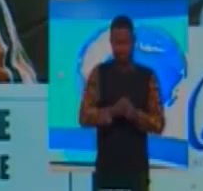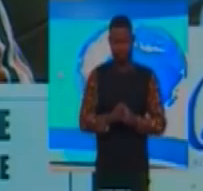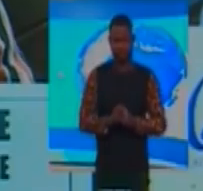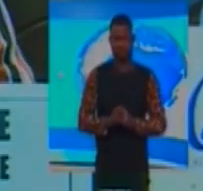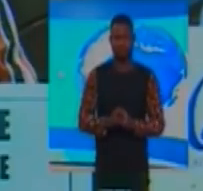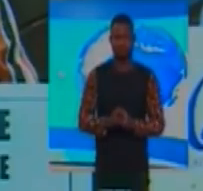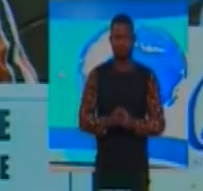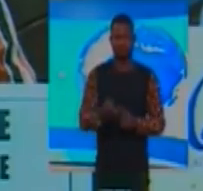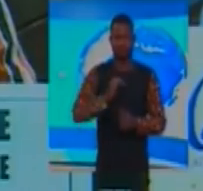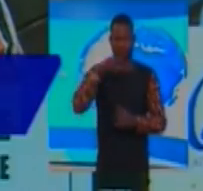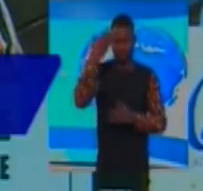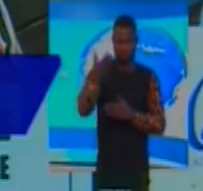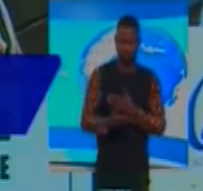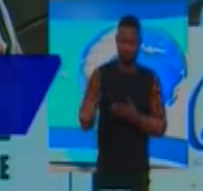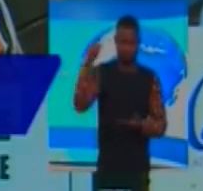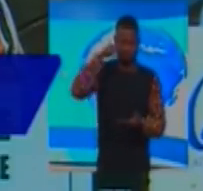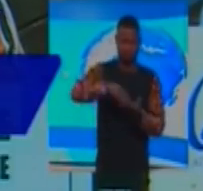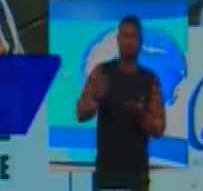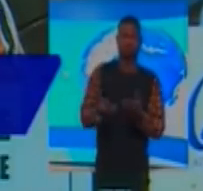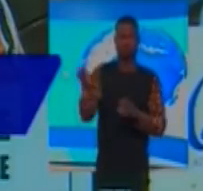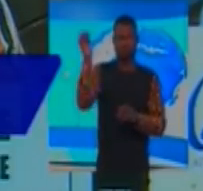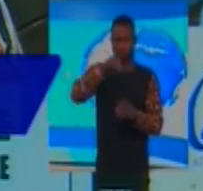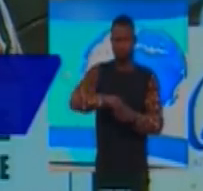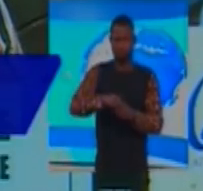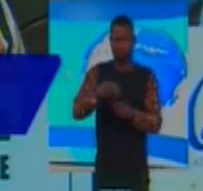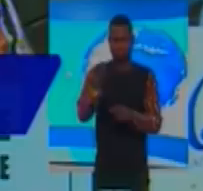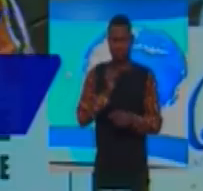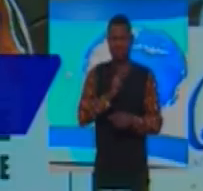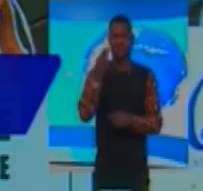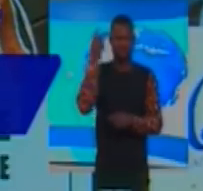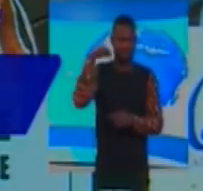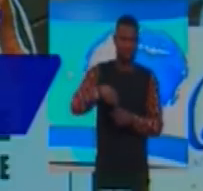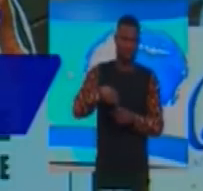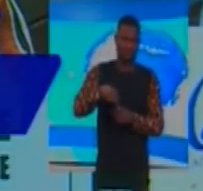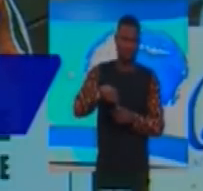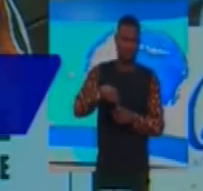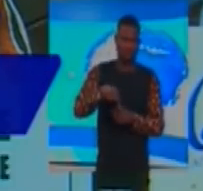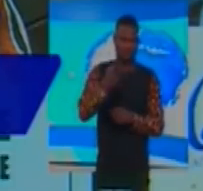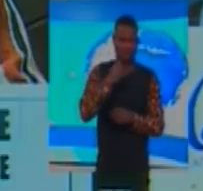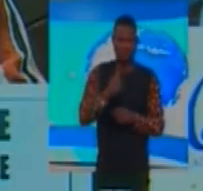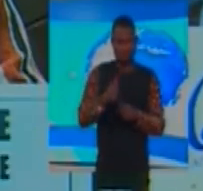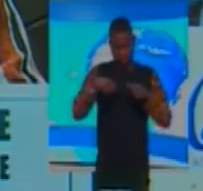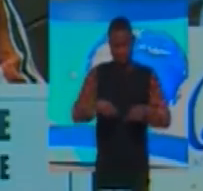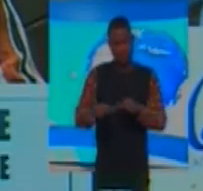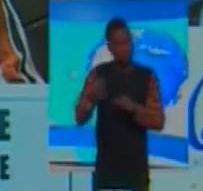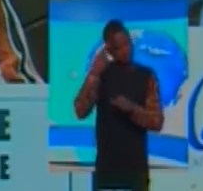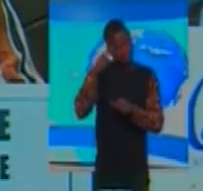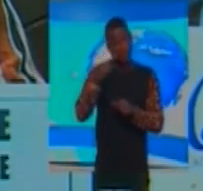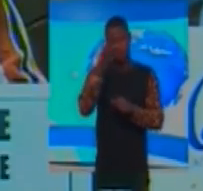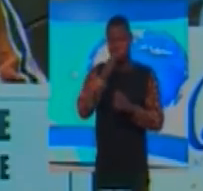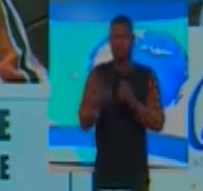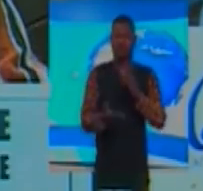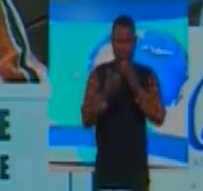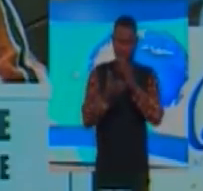même d'accueillir à peu près 1000 participants. Nous aurons effectivement donc maintenu donc le salon en termes donc de qualité